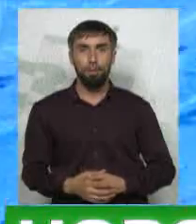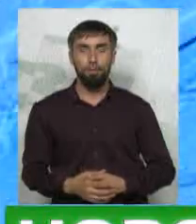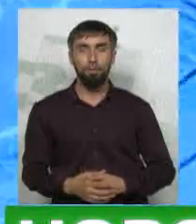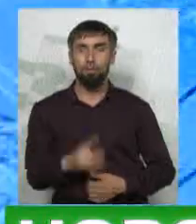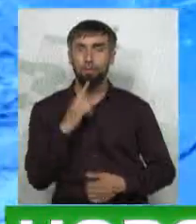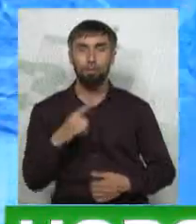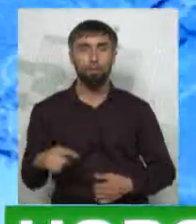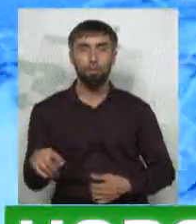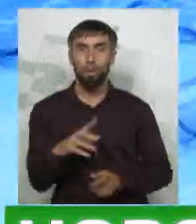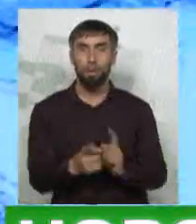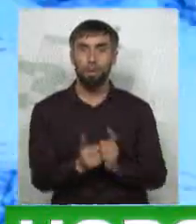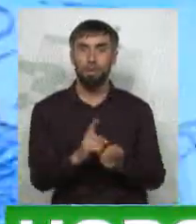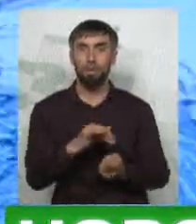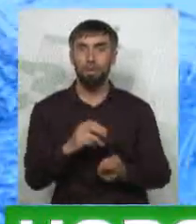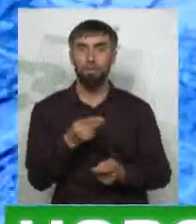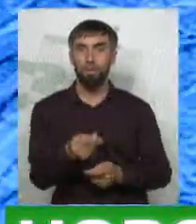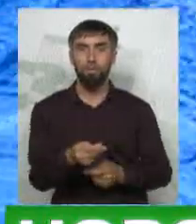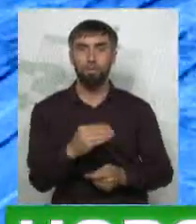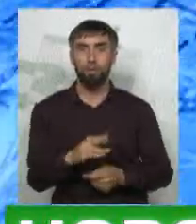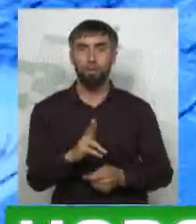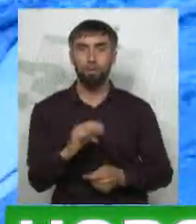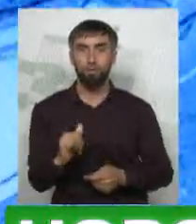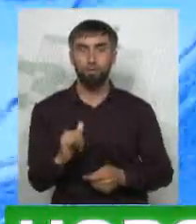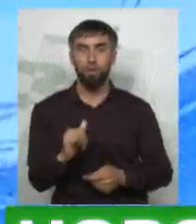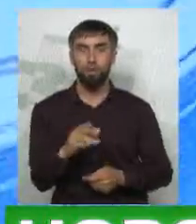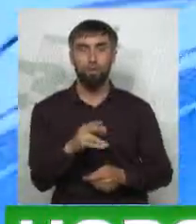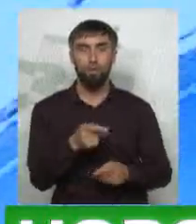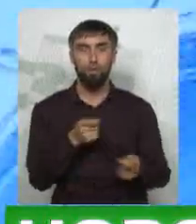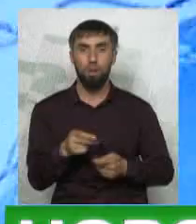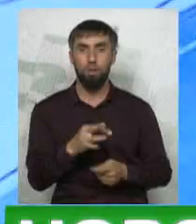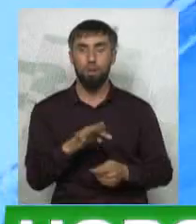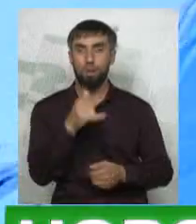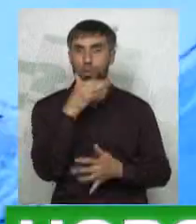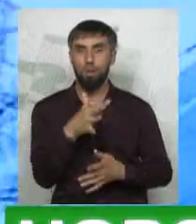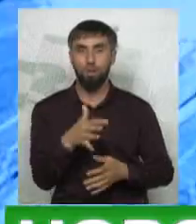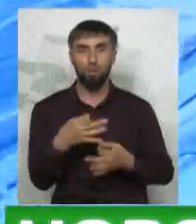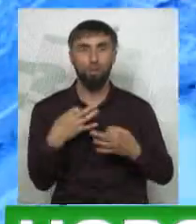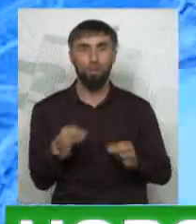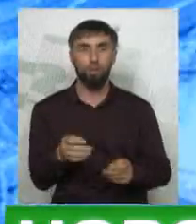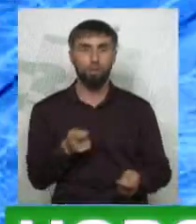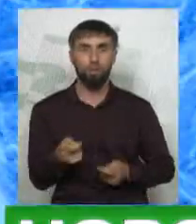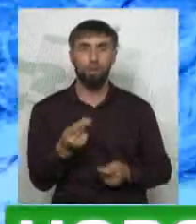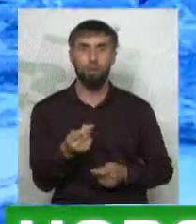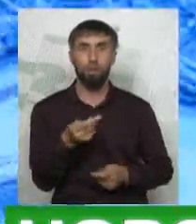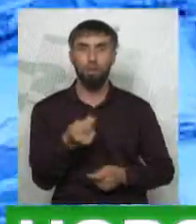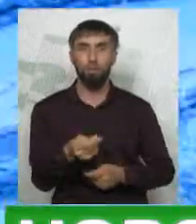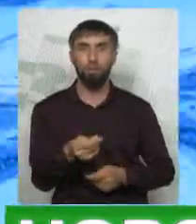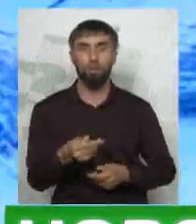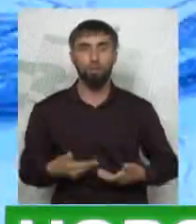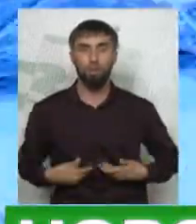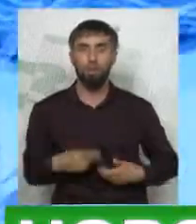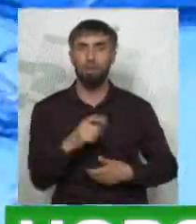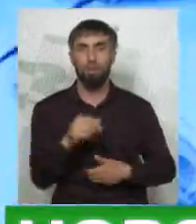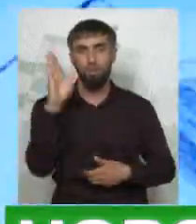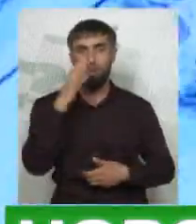в России измене от системы оплаты ЖКУ управляющие компании не смогут свободно распоряжаться деньгами заплаченными жильцами